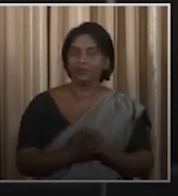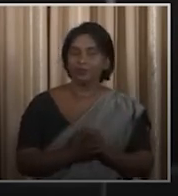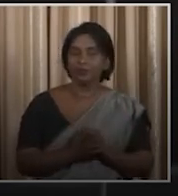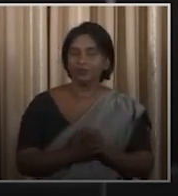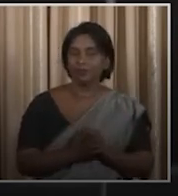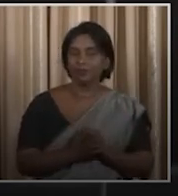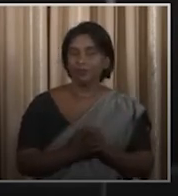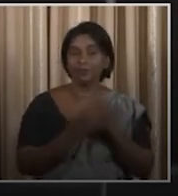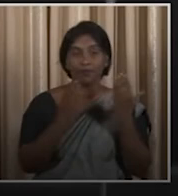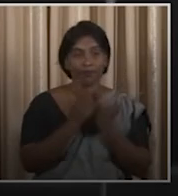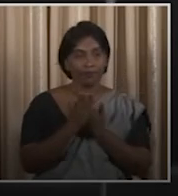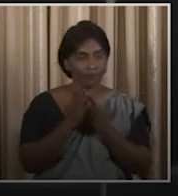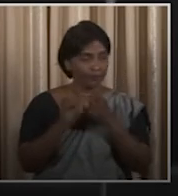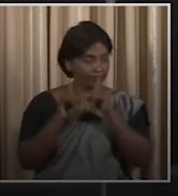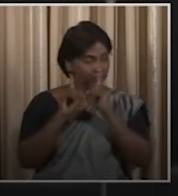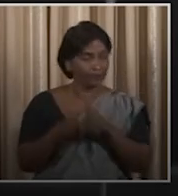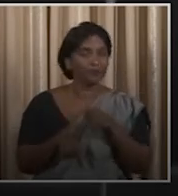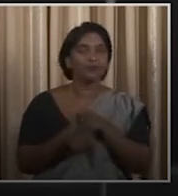සිනමා වෘතාන්ත